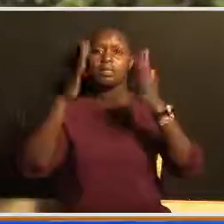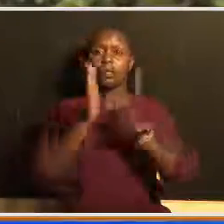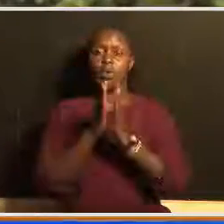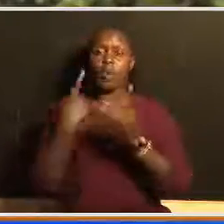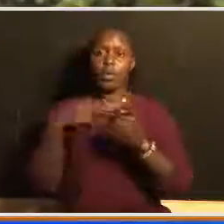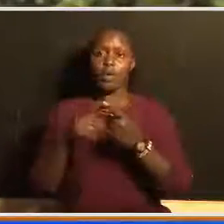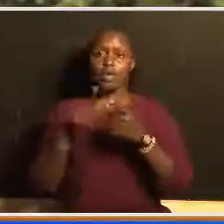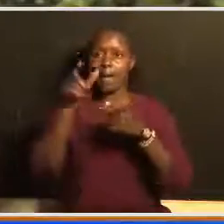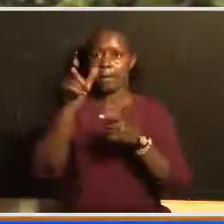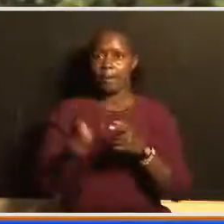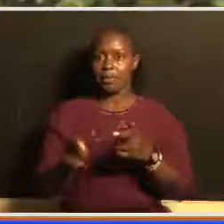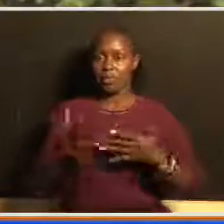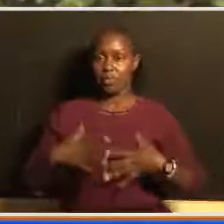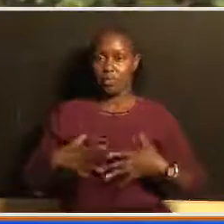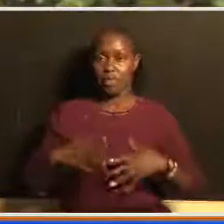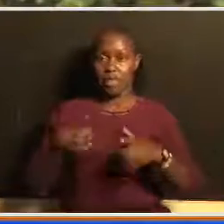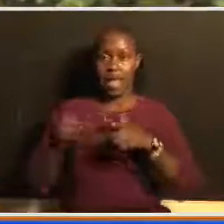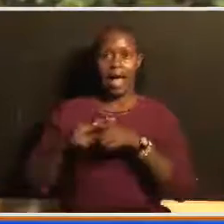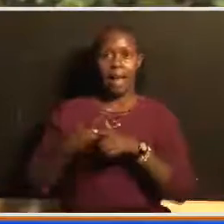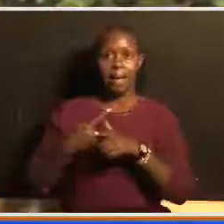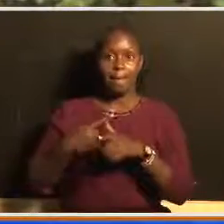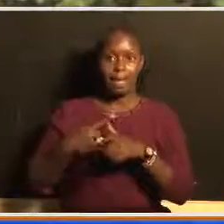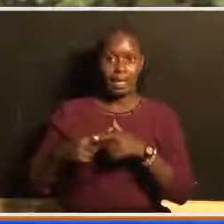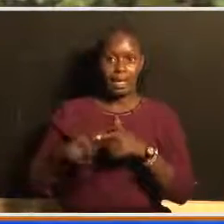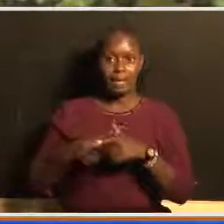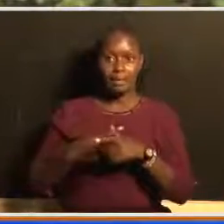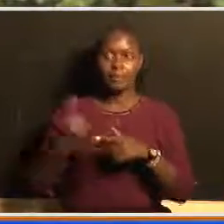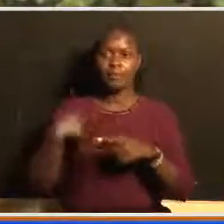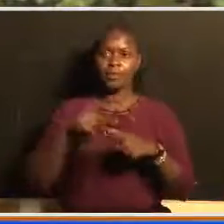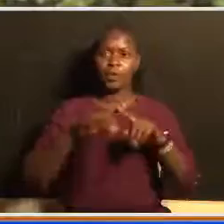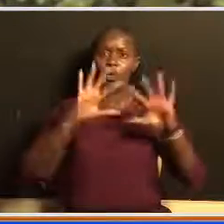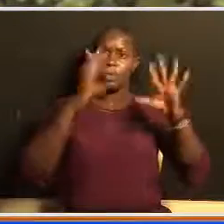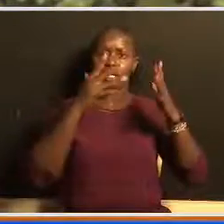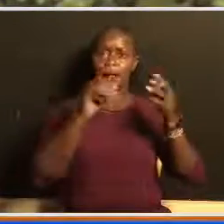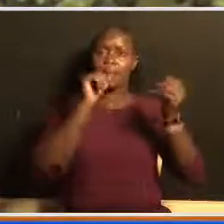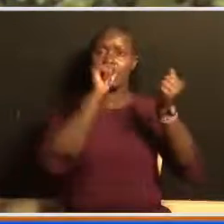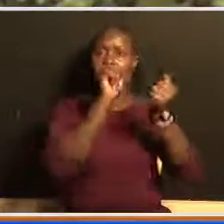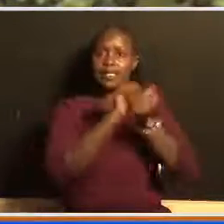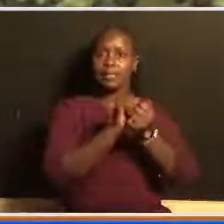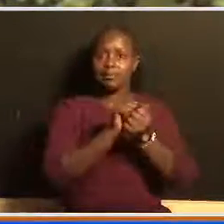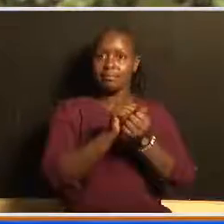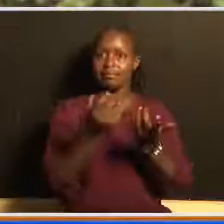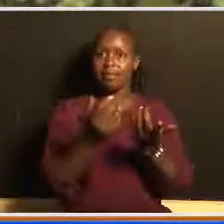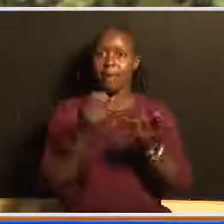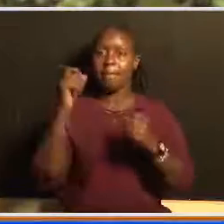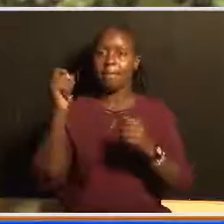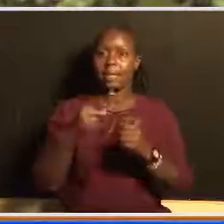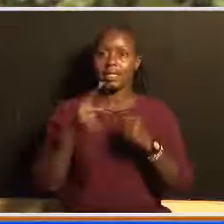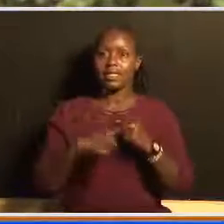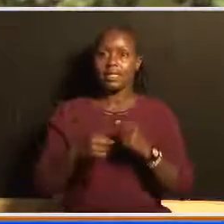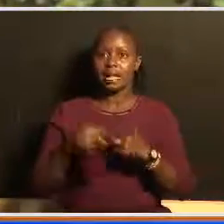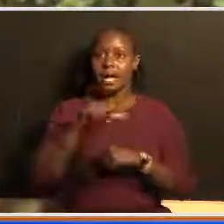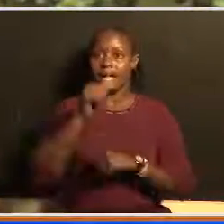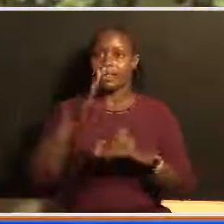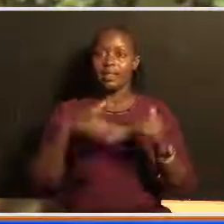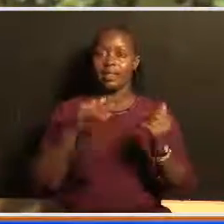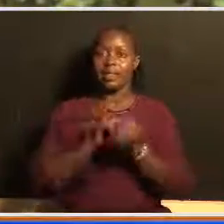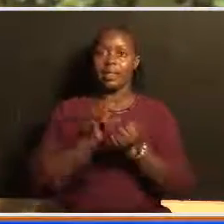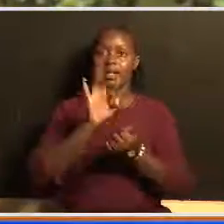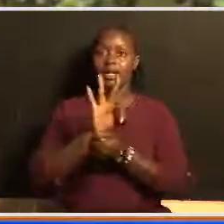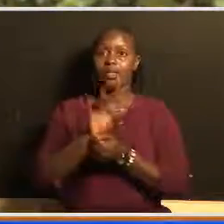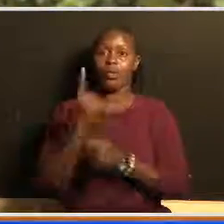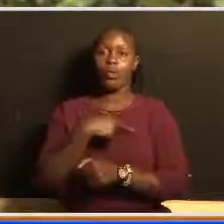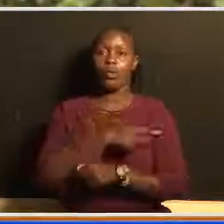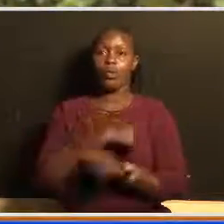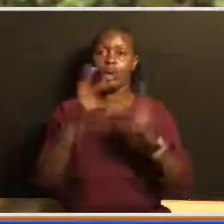ni persons with albinism. Ingawaje tumesherekea leo tarehe 10 mwezi wa 6 badala ya tarehe 13,